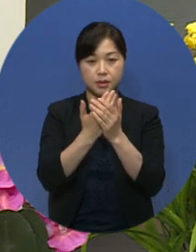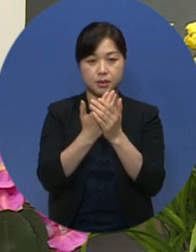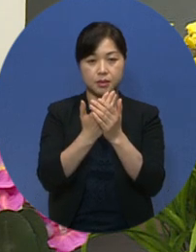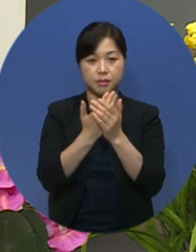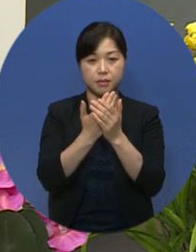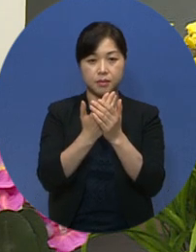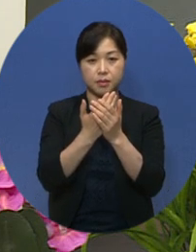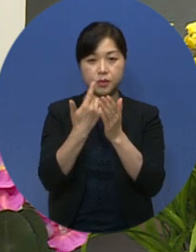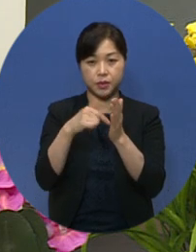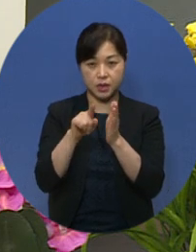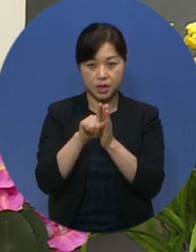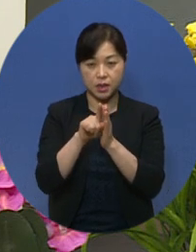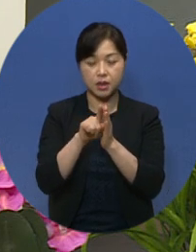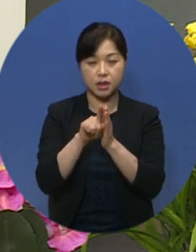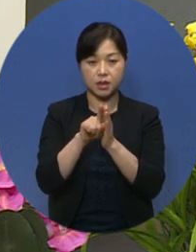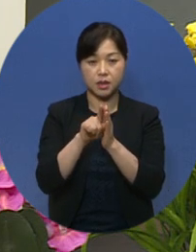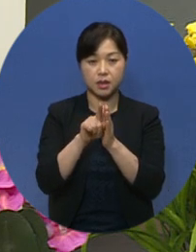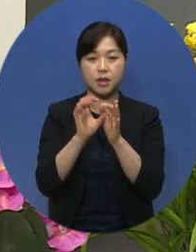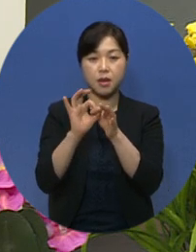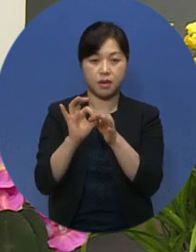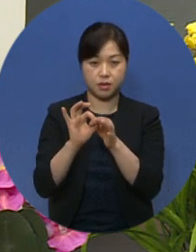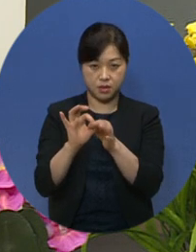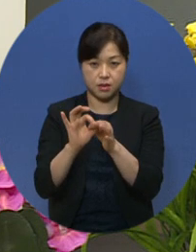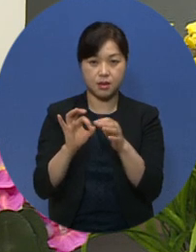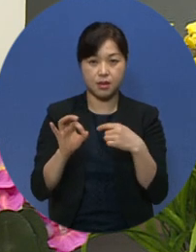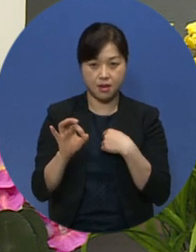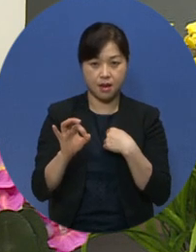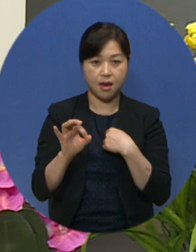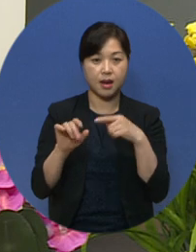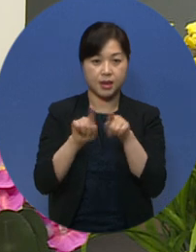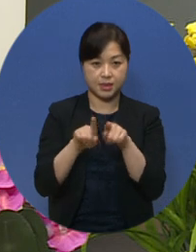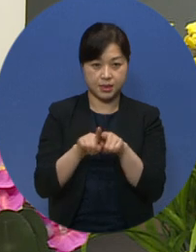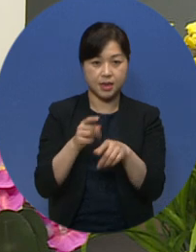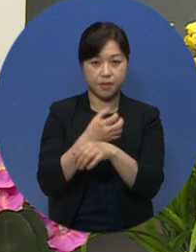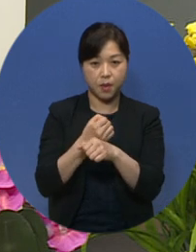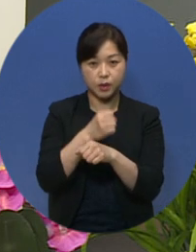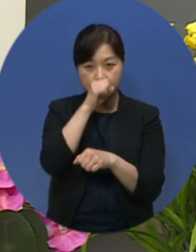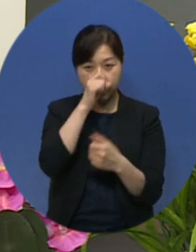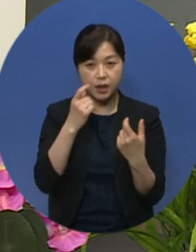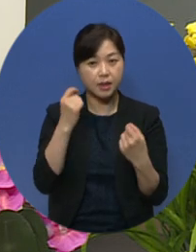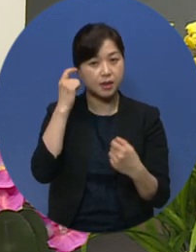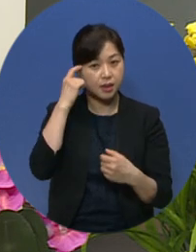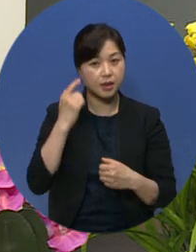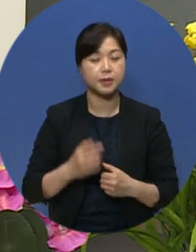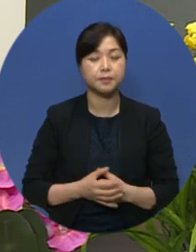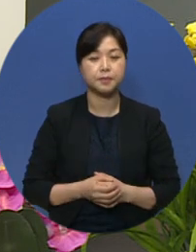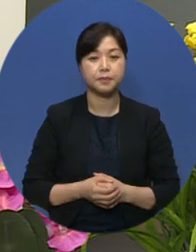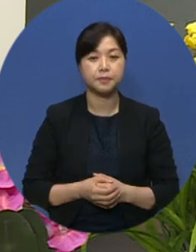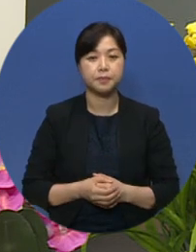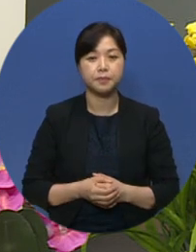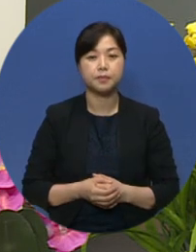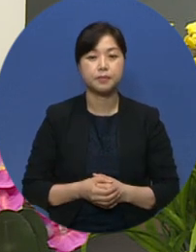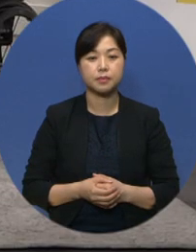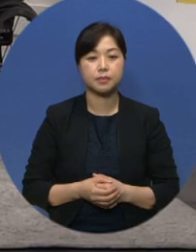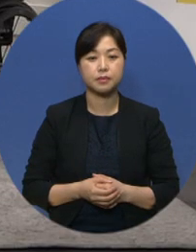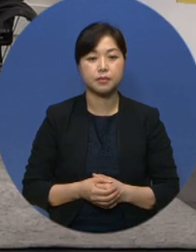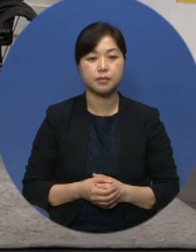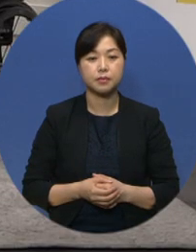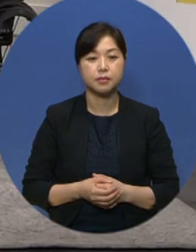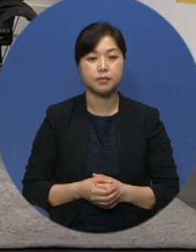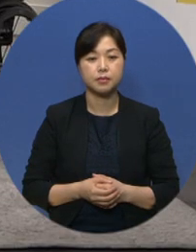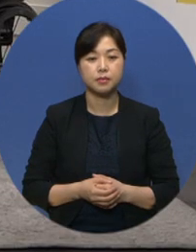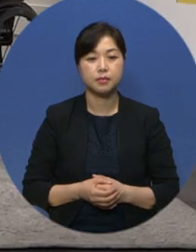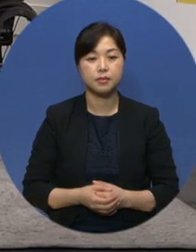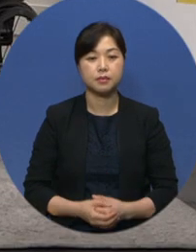에 발전 계획이 이런 것을 저희와 좀 제휴를 했으면 좀 줘 다하는 생각이 드내요 네 에